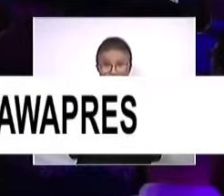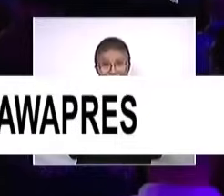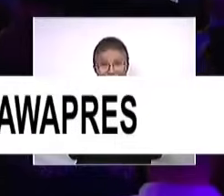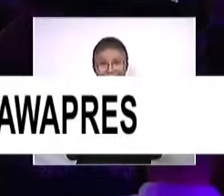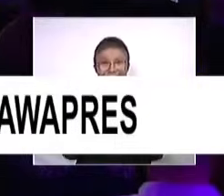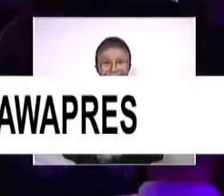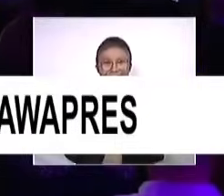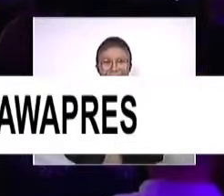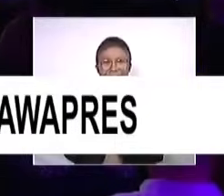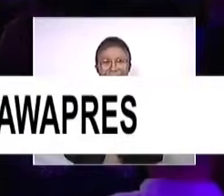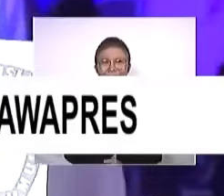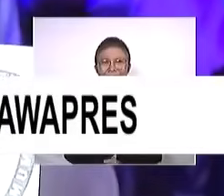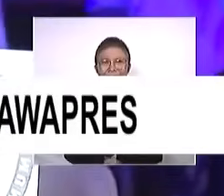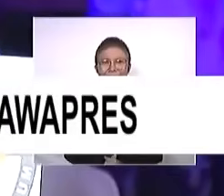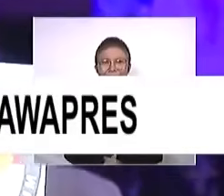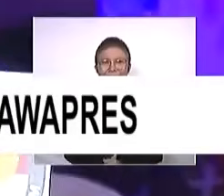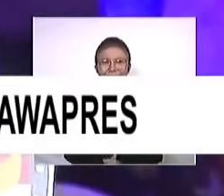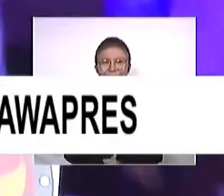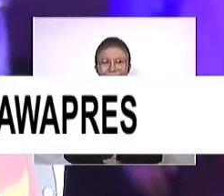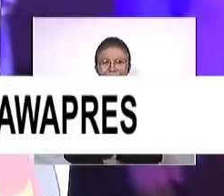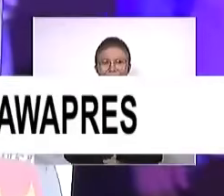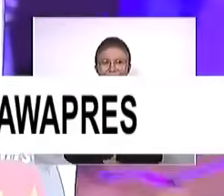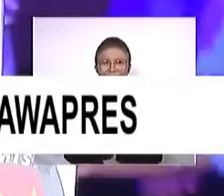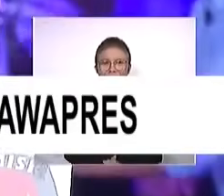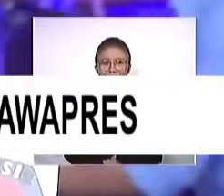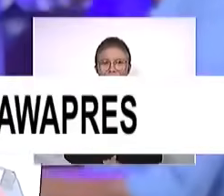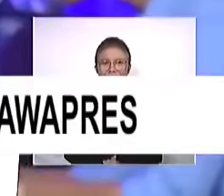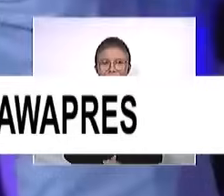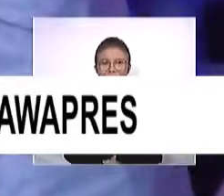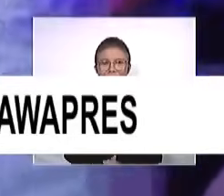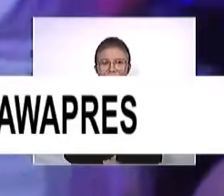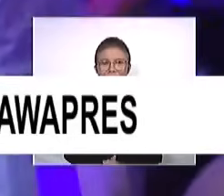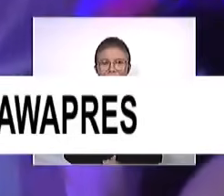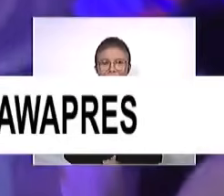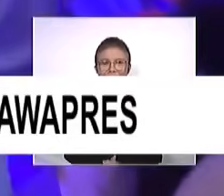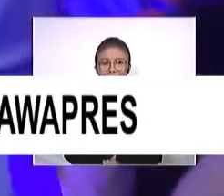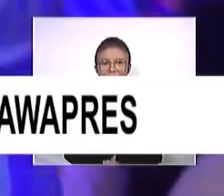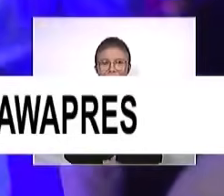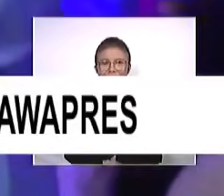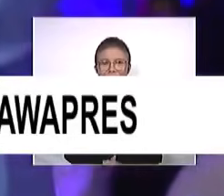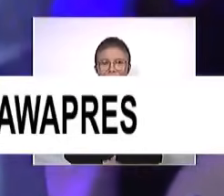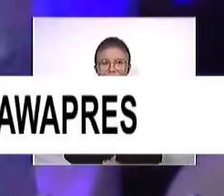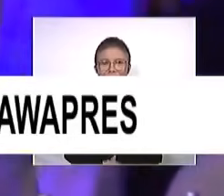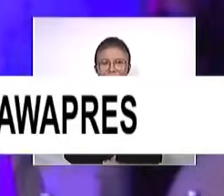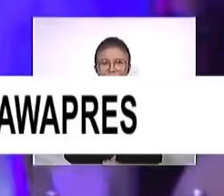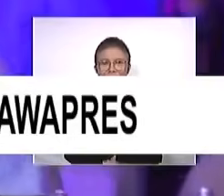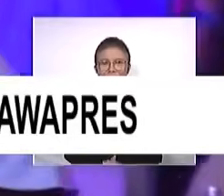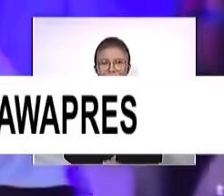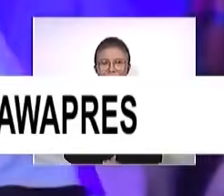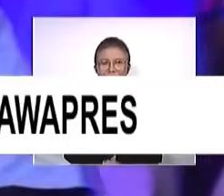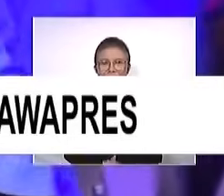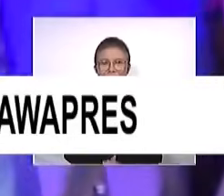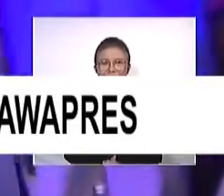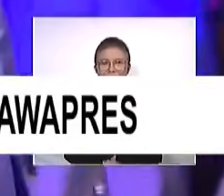yang sederhana itu he pada debat cpres kemarin ee tema yang diangkat adalah terkait dengan ekonomi jadi banyak sekali istilah-istilah Mungkin yang baru